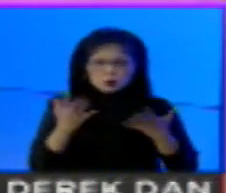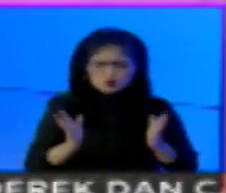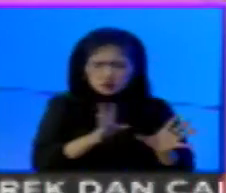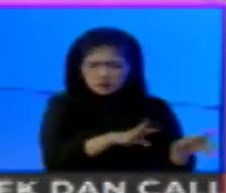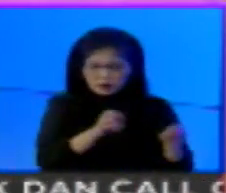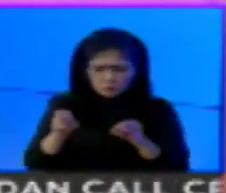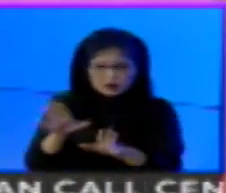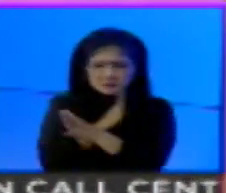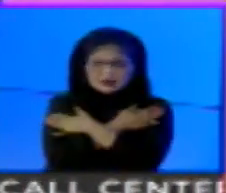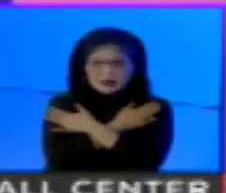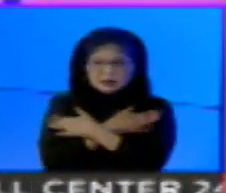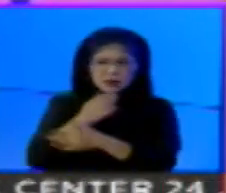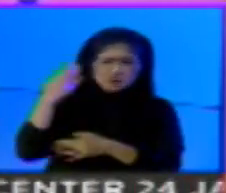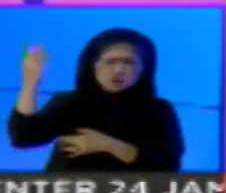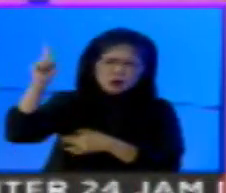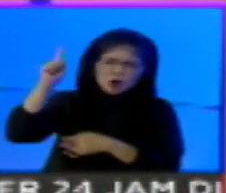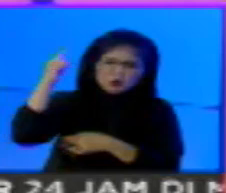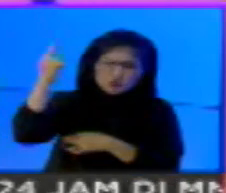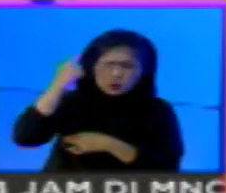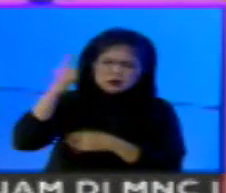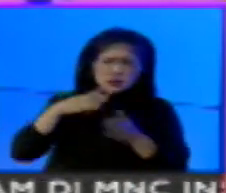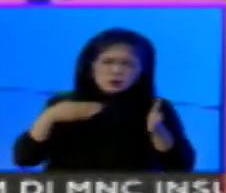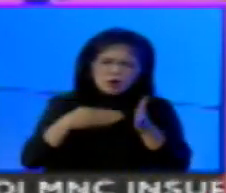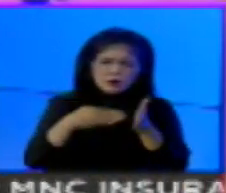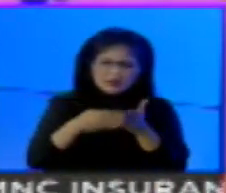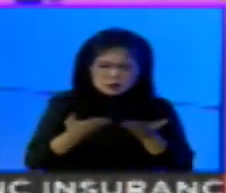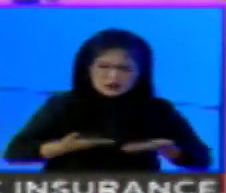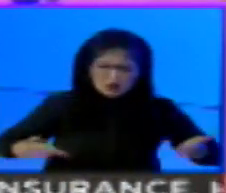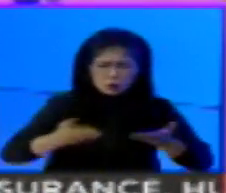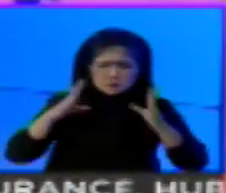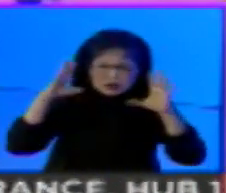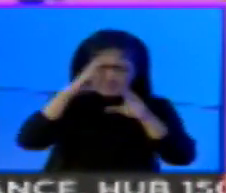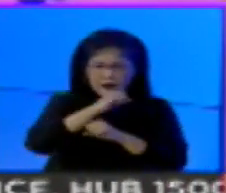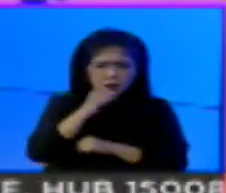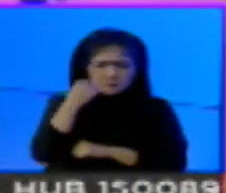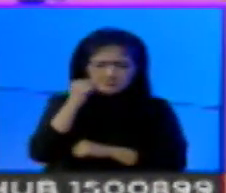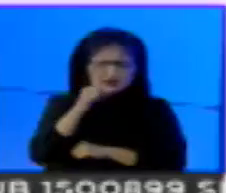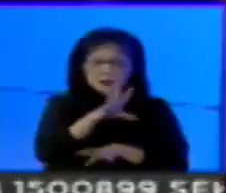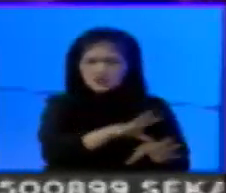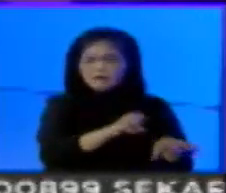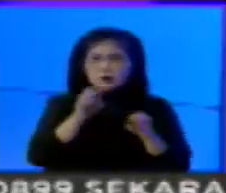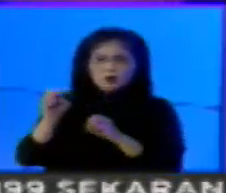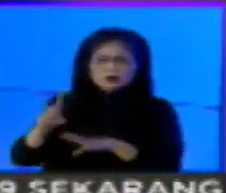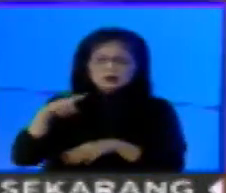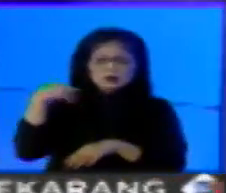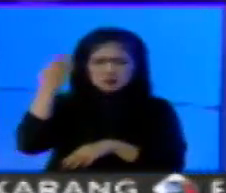tapi karena cuaca dan kendala kondisi pada malam hari, jadi tidak memungkinkan untuk dilanjutkan evakuasi.